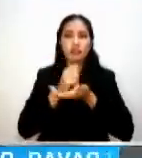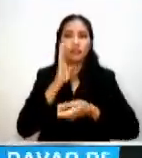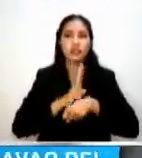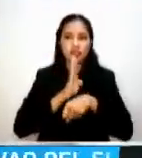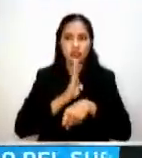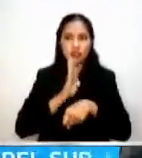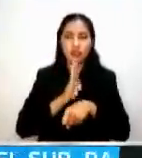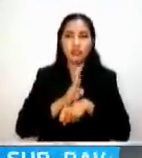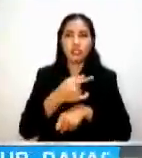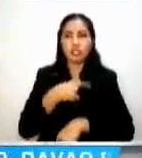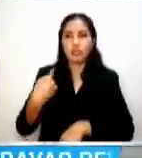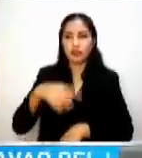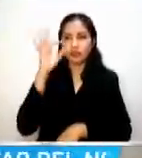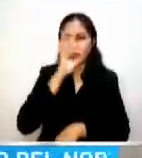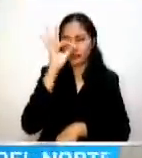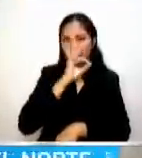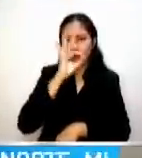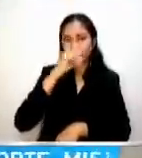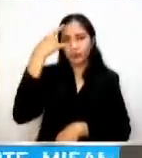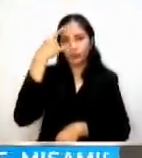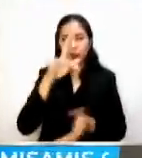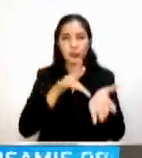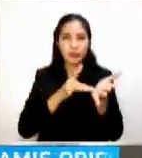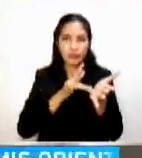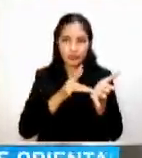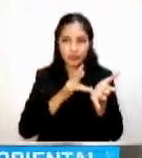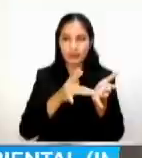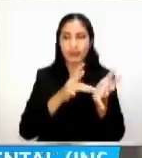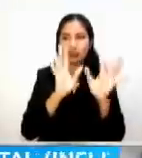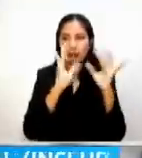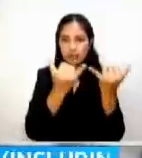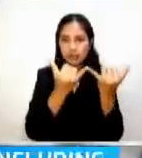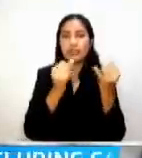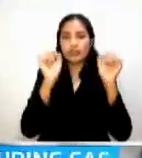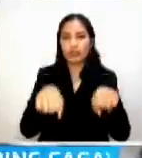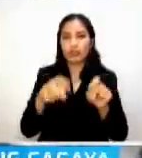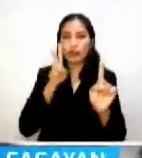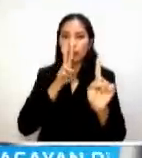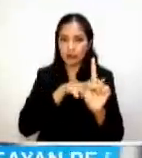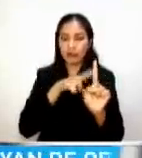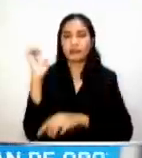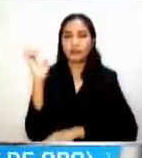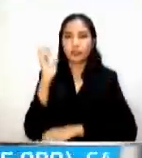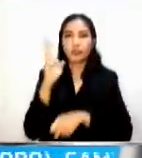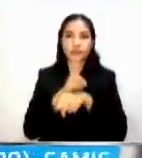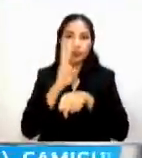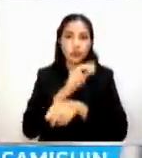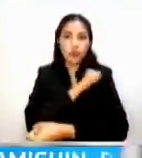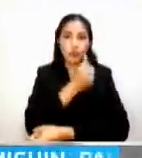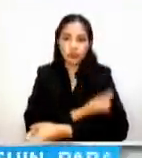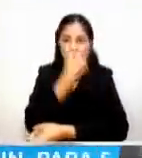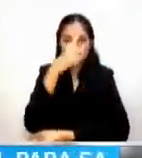ang ibang pharmaceutical firms sa China, mag-apply na rin ng emergency use authorization para sa kanilang mga bakuna, lalo't ang